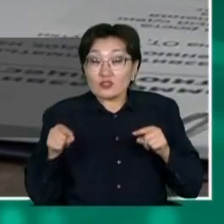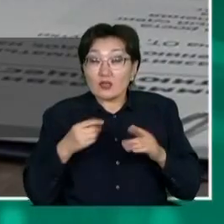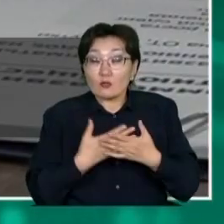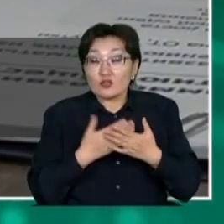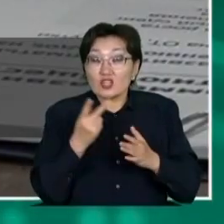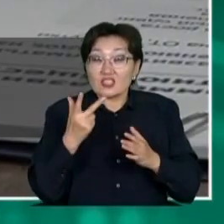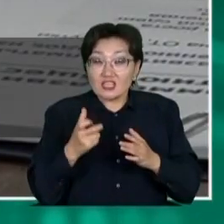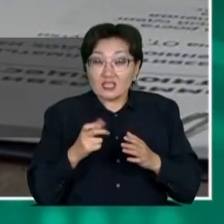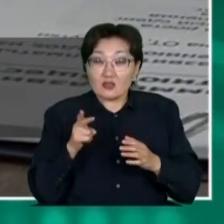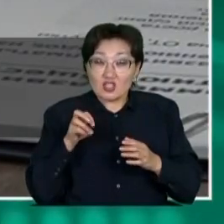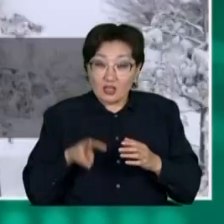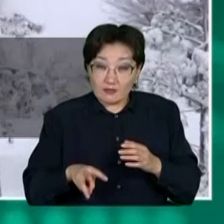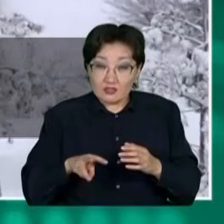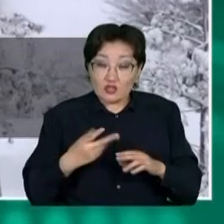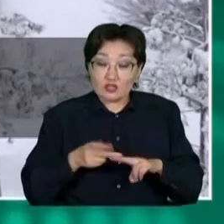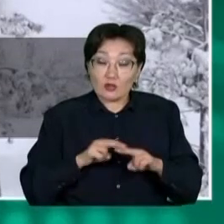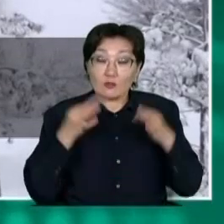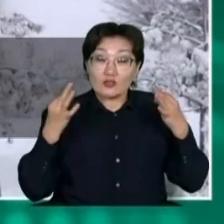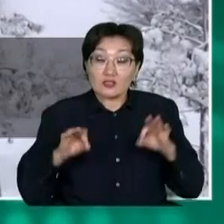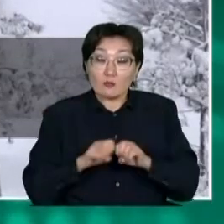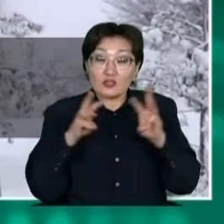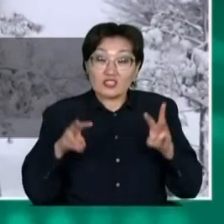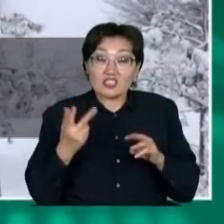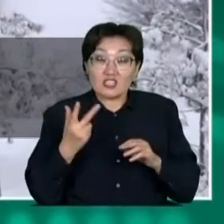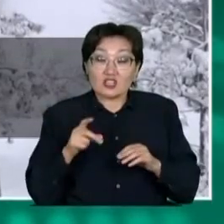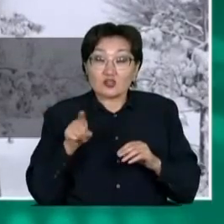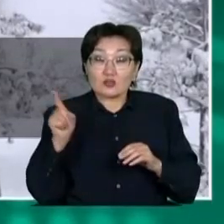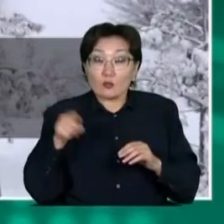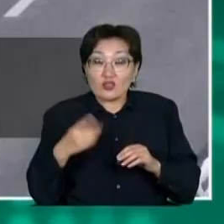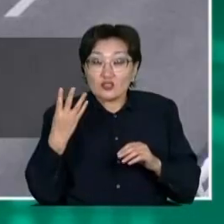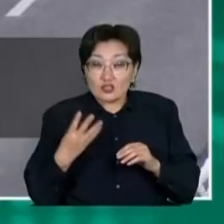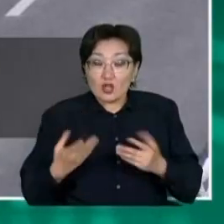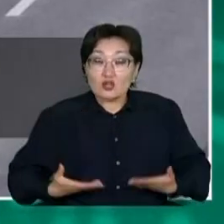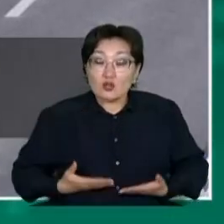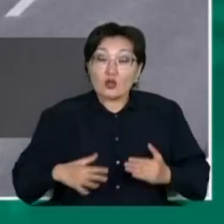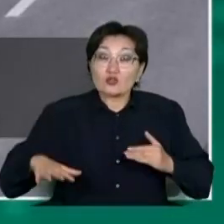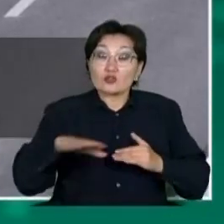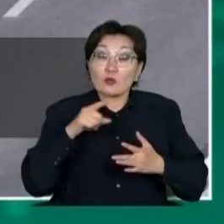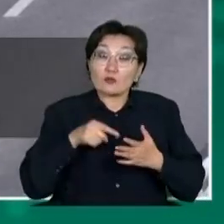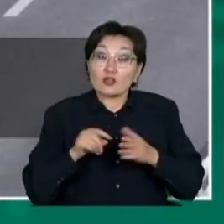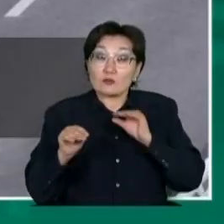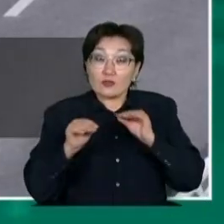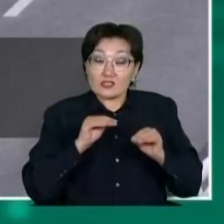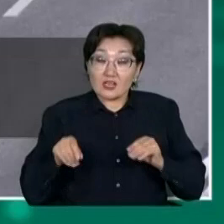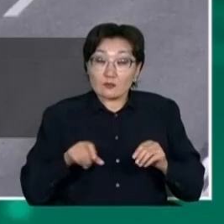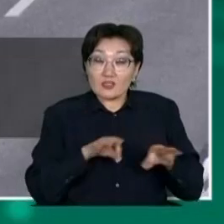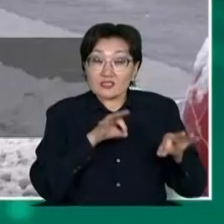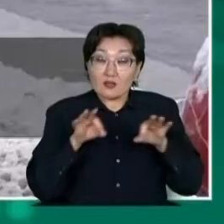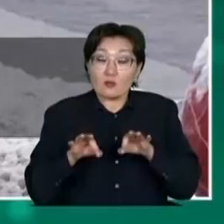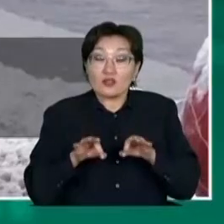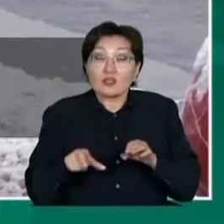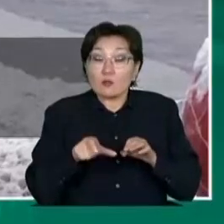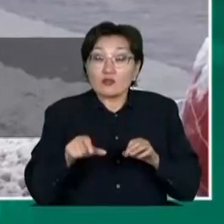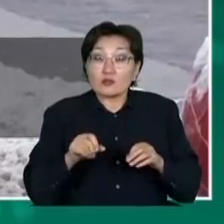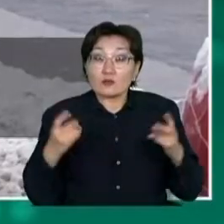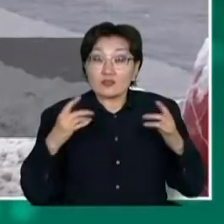порядка 300 километров. Это позволит охватить 3/4 жилой зоны города. А на создание инфраструктуры транспортного каркаса потребуется